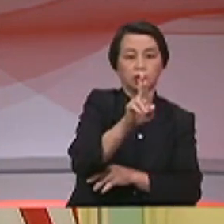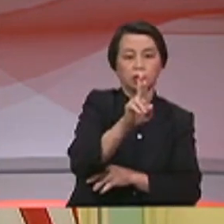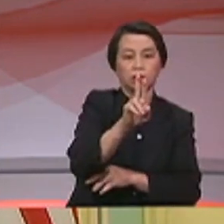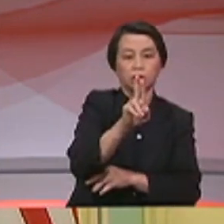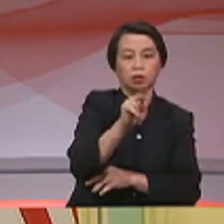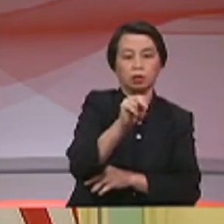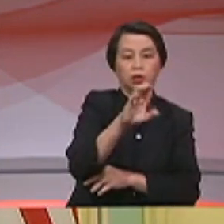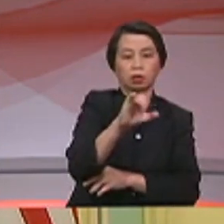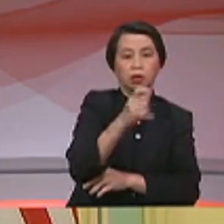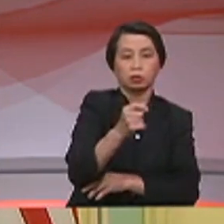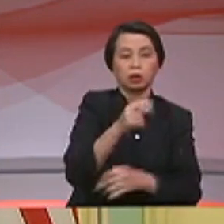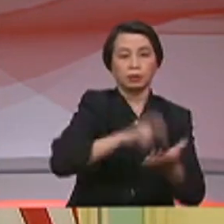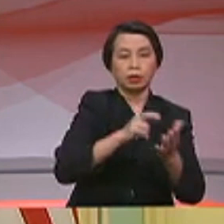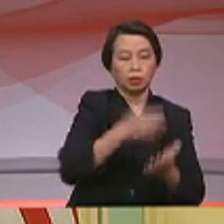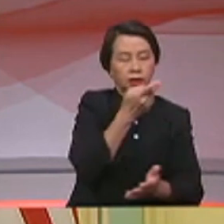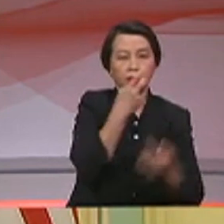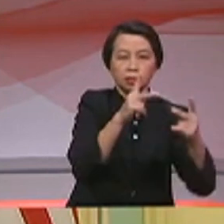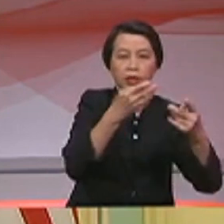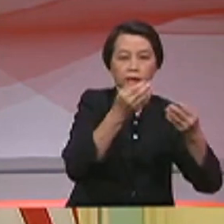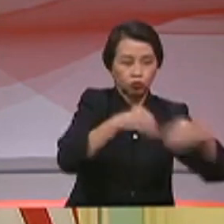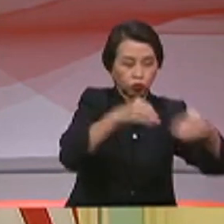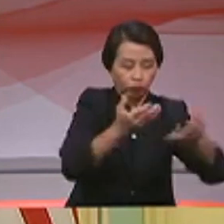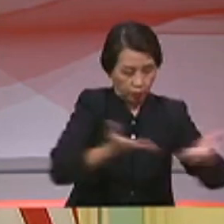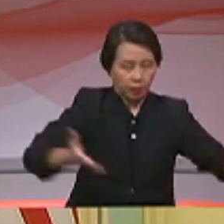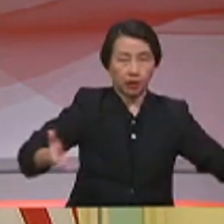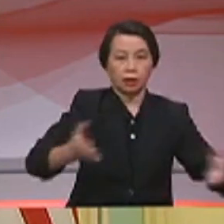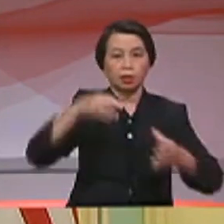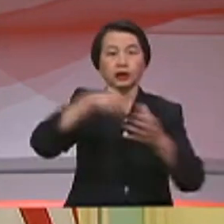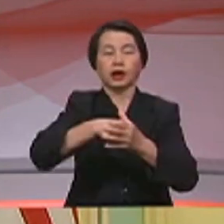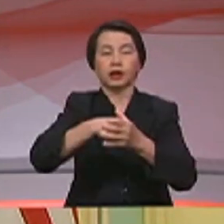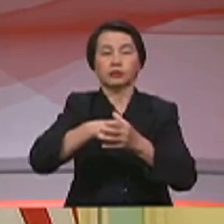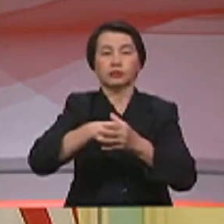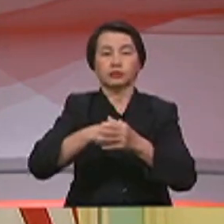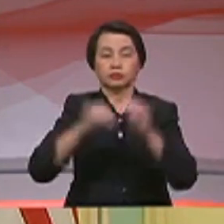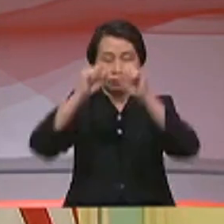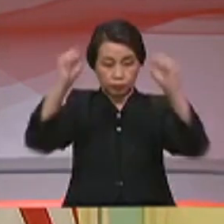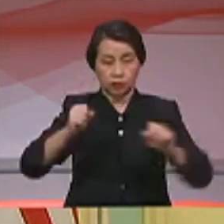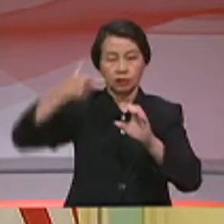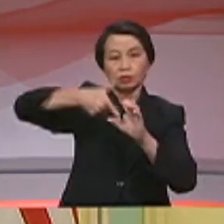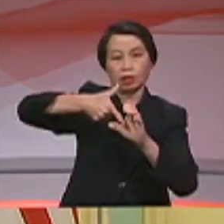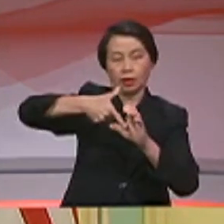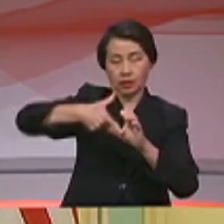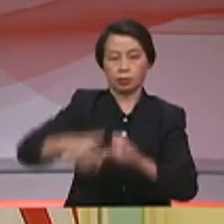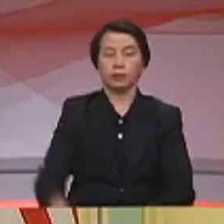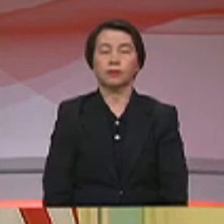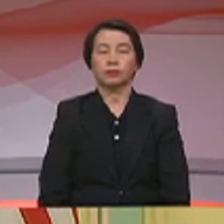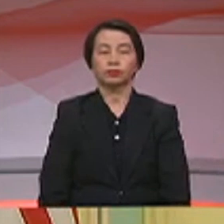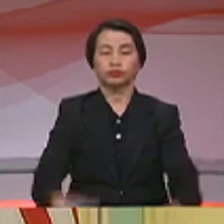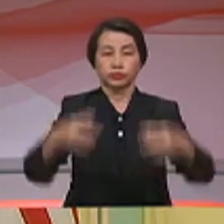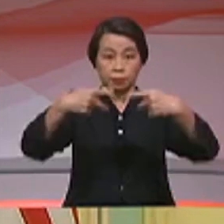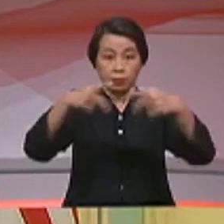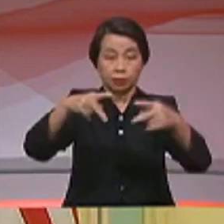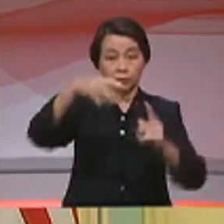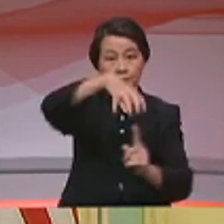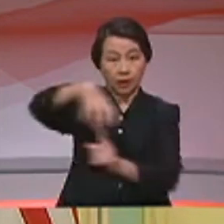kedai serbuka di dalam stesen minyak tersebut. Manakala operasi pasar malam